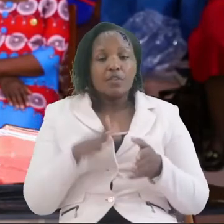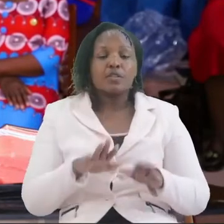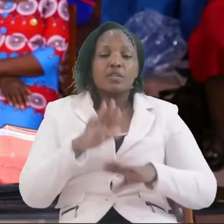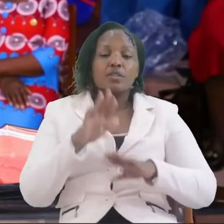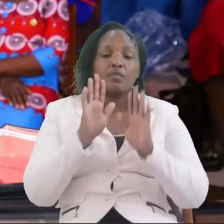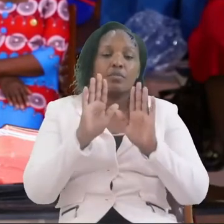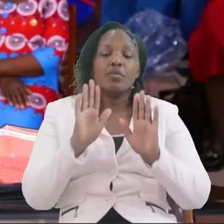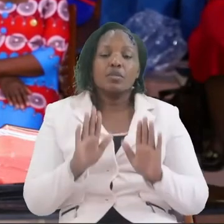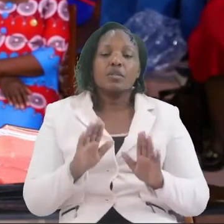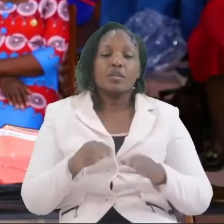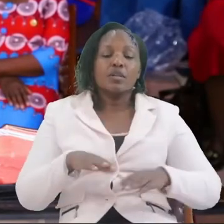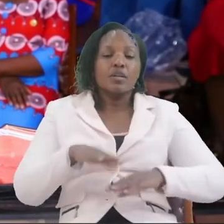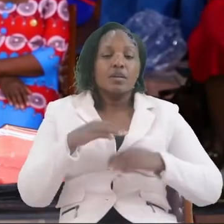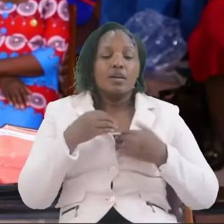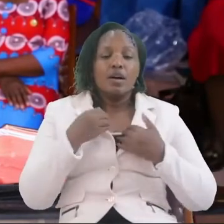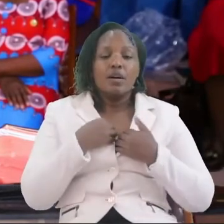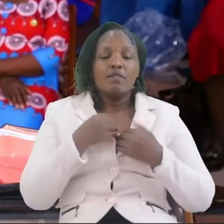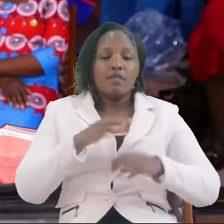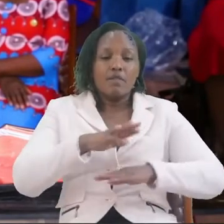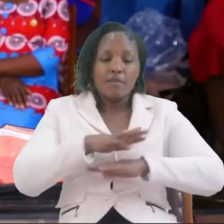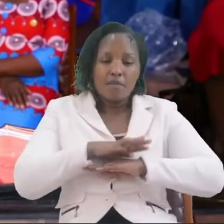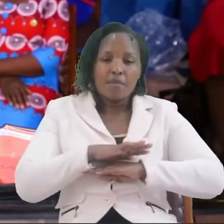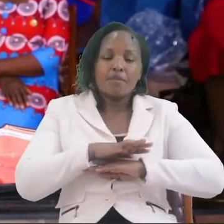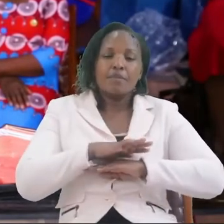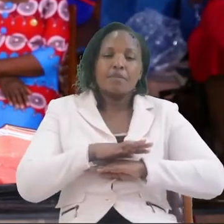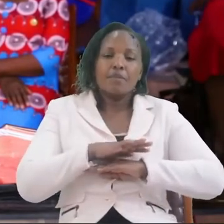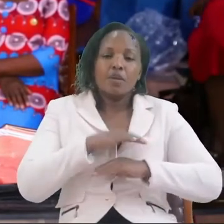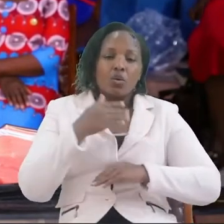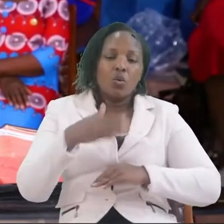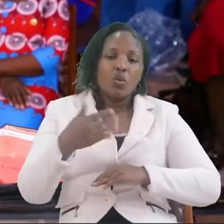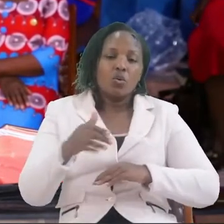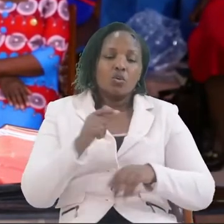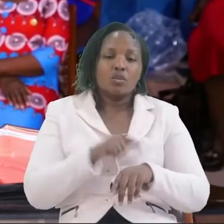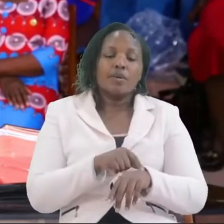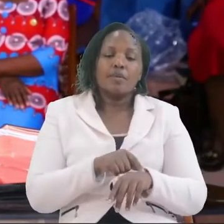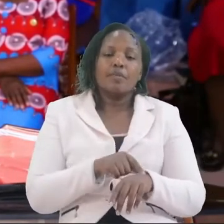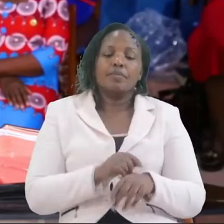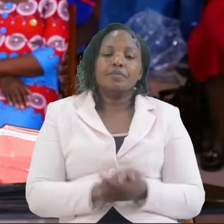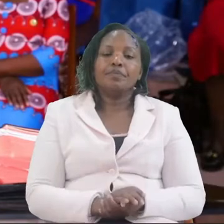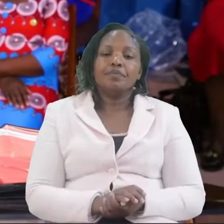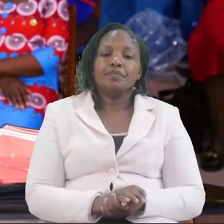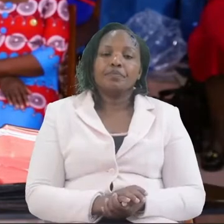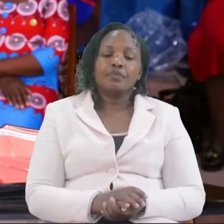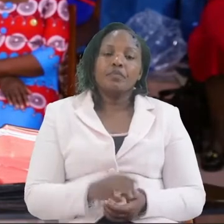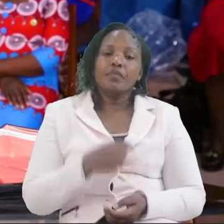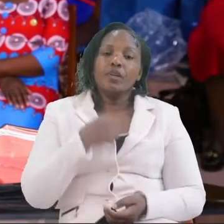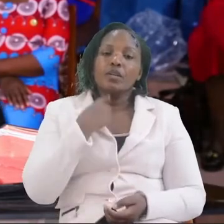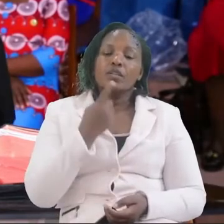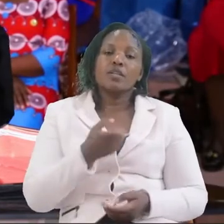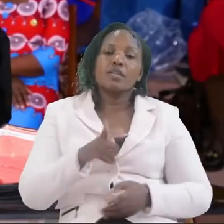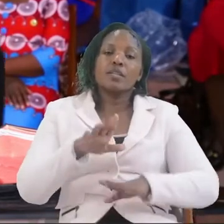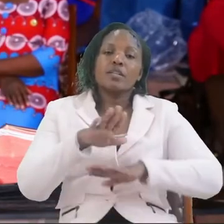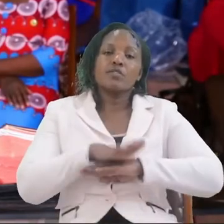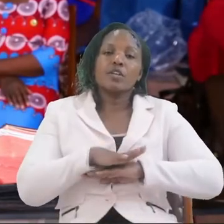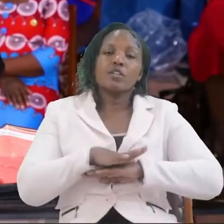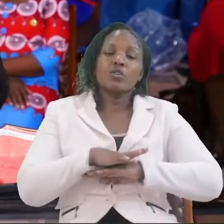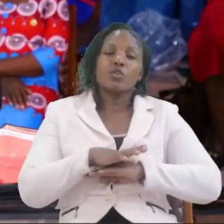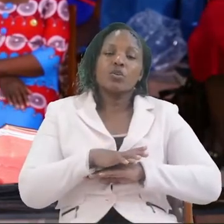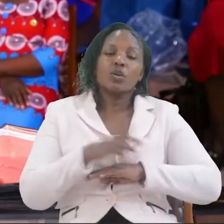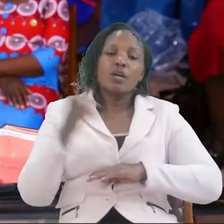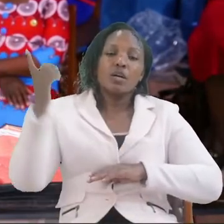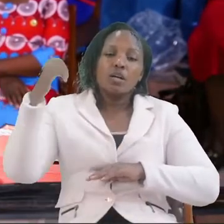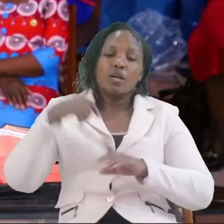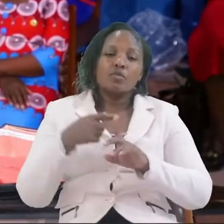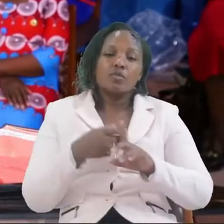inayofaa kurithika katika ile hali ambaye yiko. Kwa hivyo tunasema kurithika kunatokana